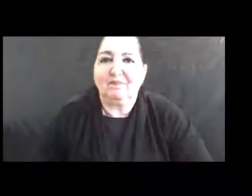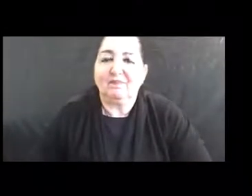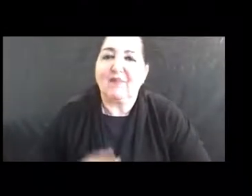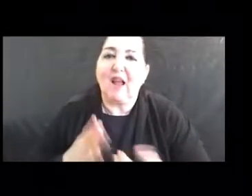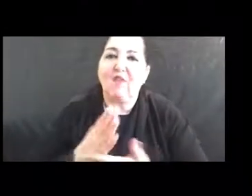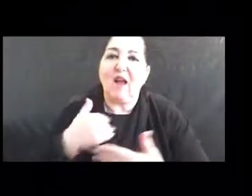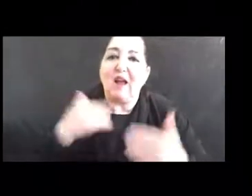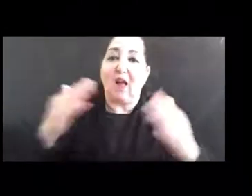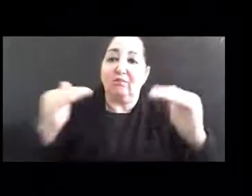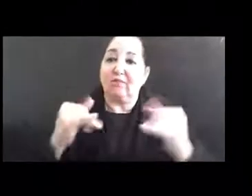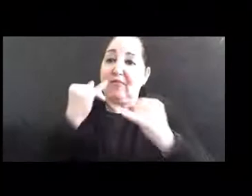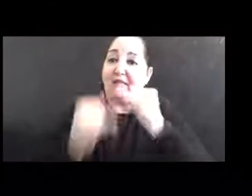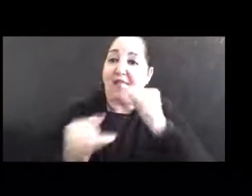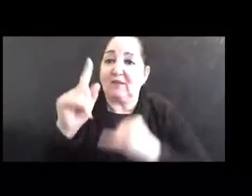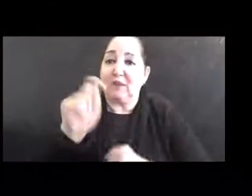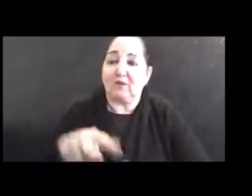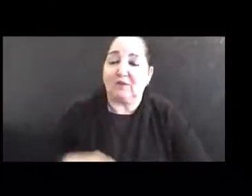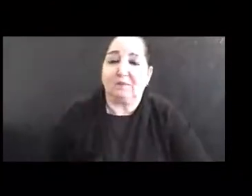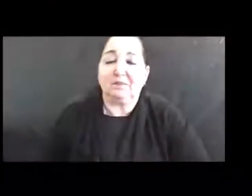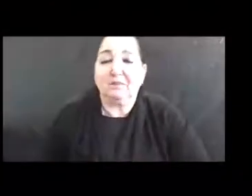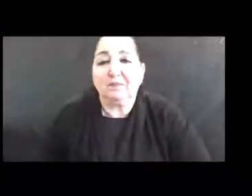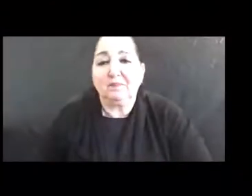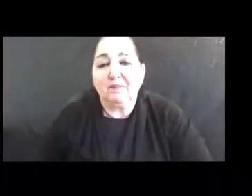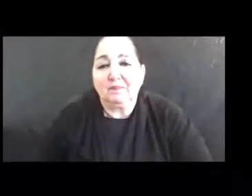Oke, begitu kita lanjut ke pertanyaan 3.